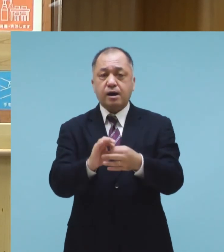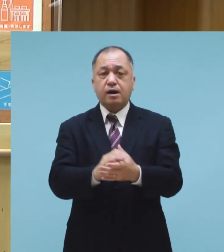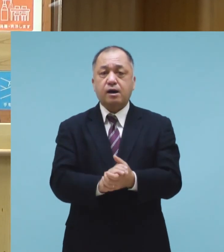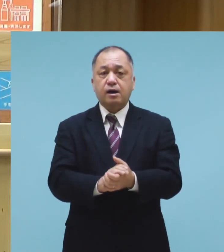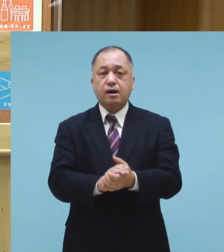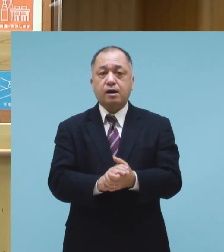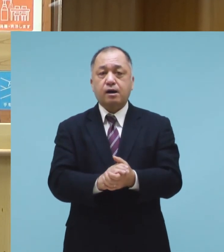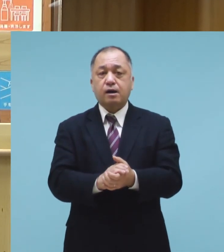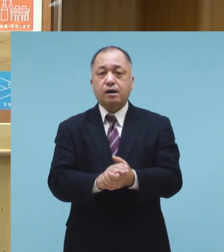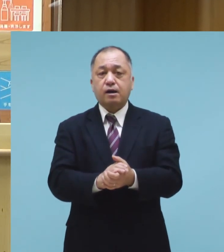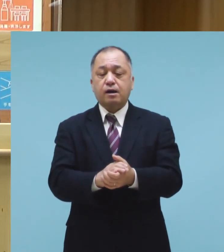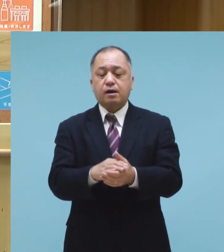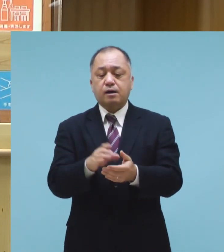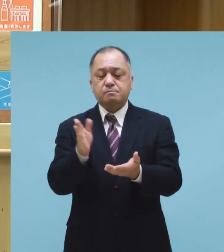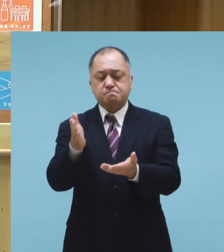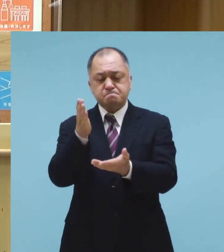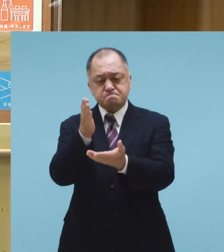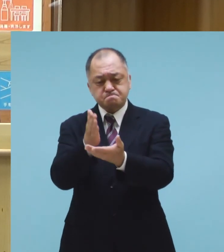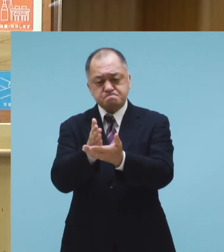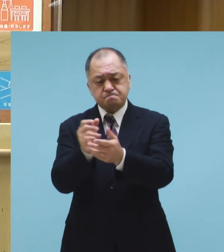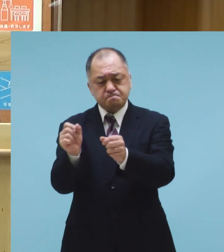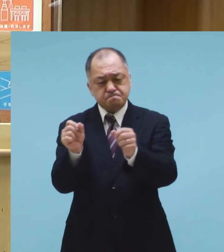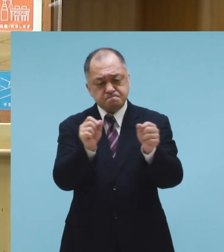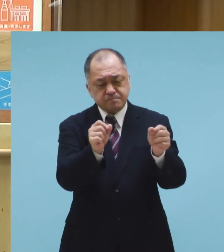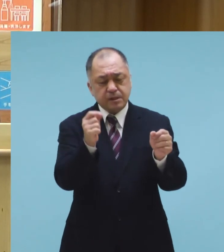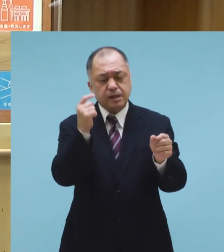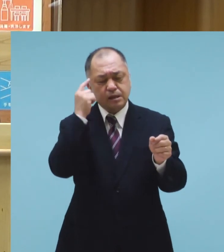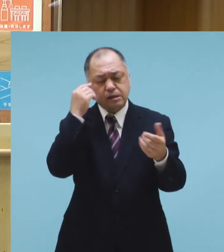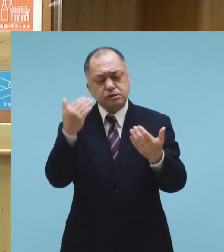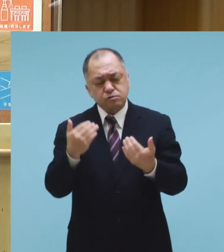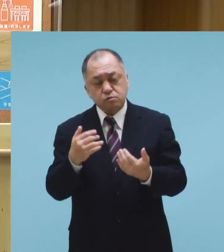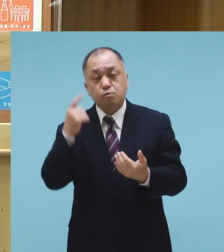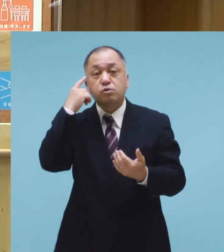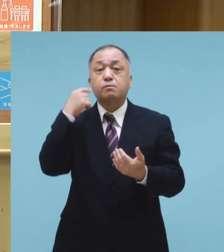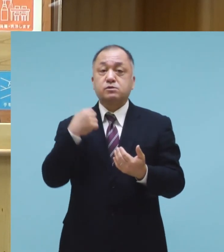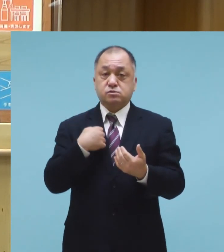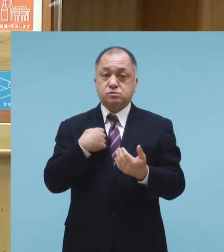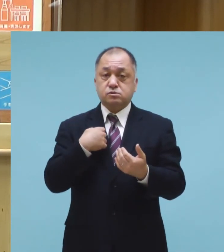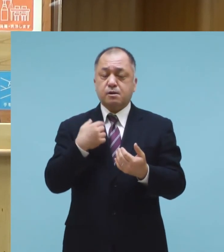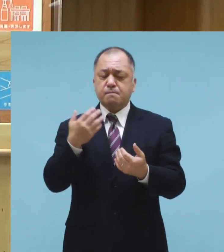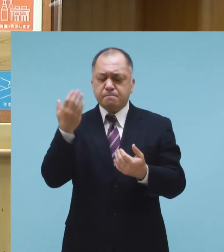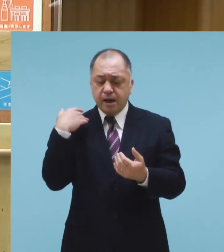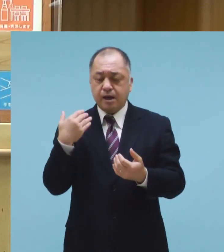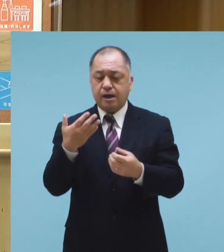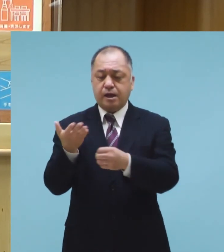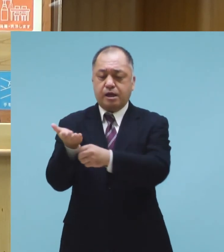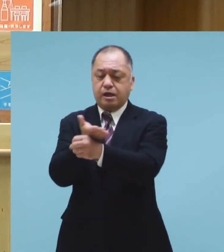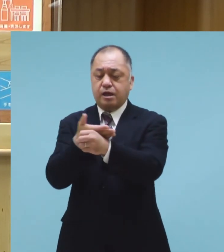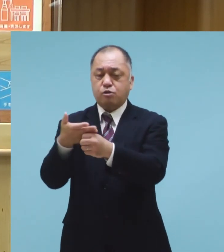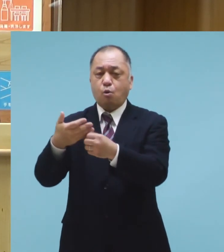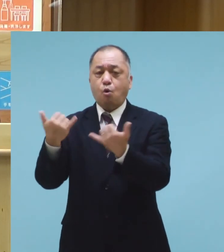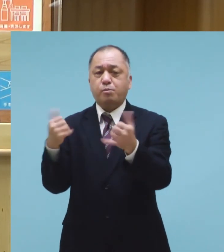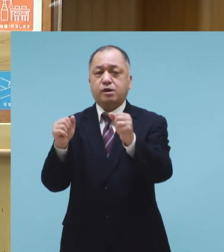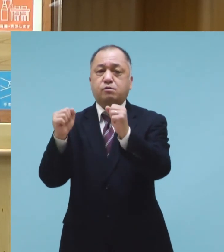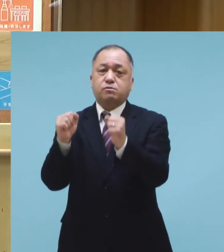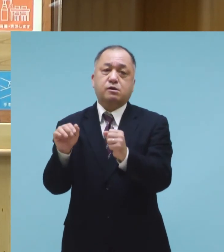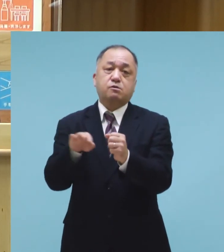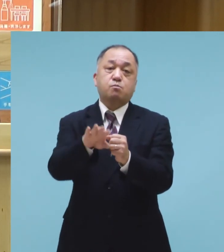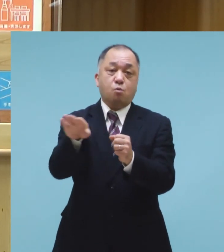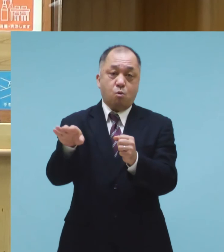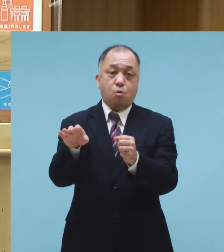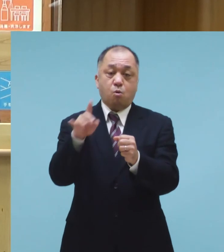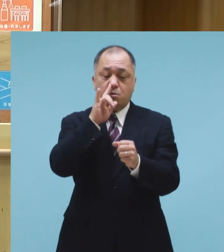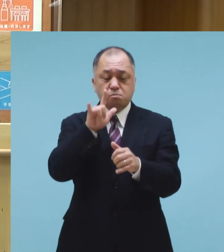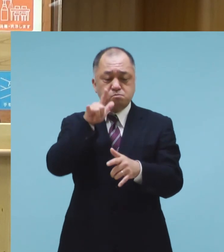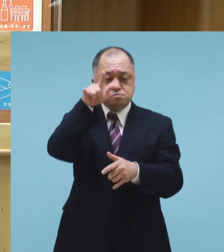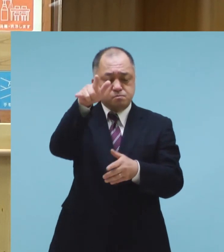見送らざるを得ないということについては、本当に元島民の皆様、私も上空異例の時もそうですし、あらゆる場面で